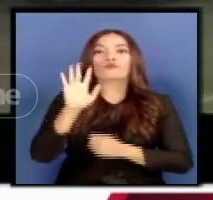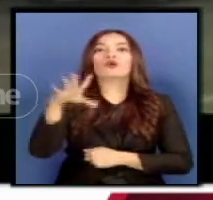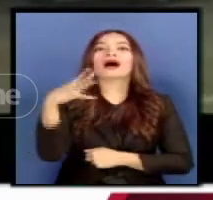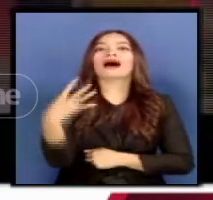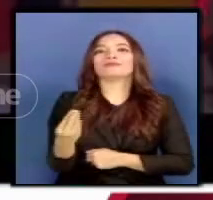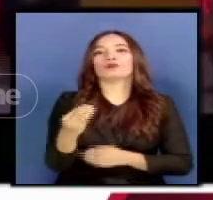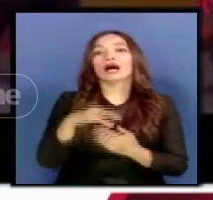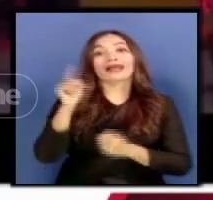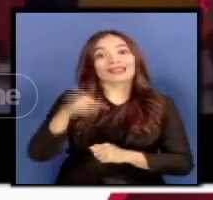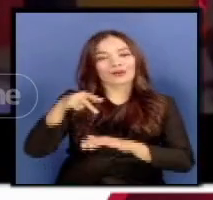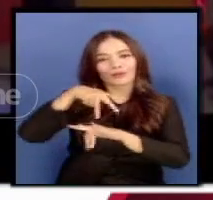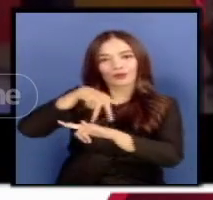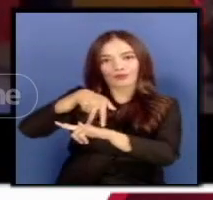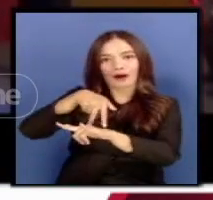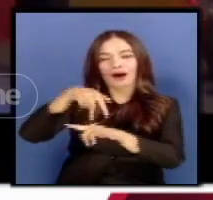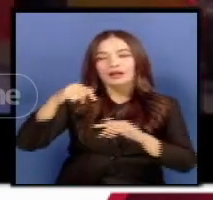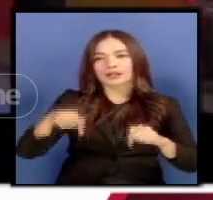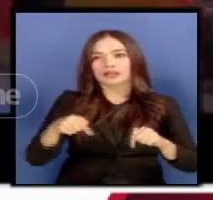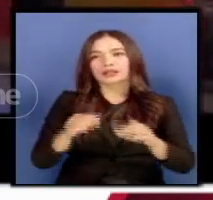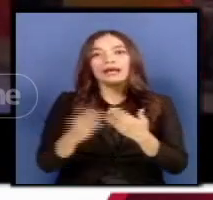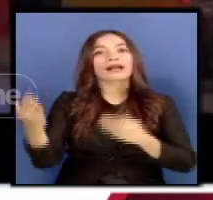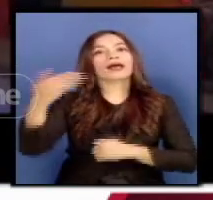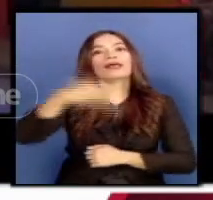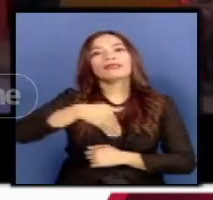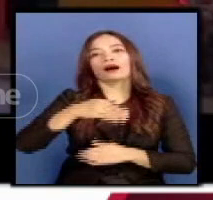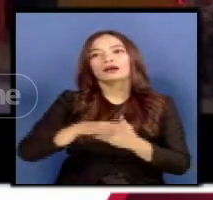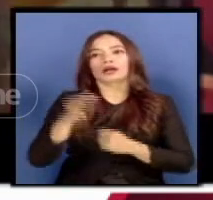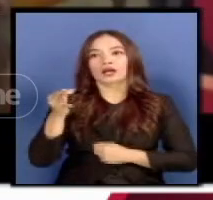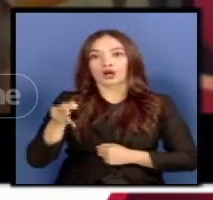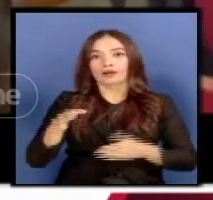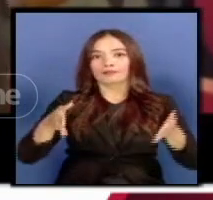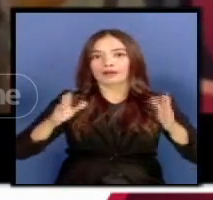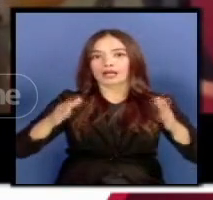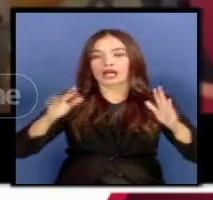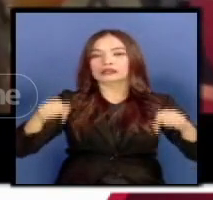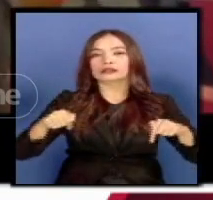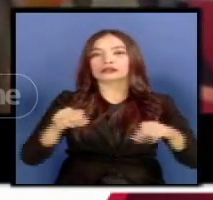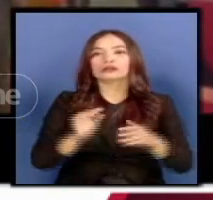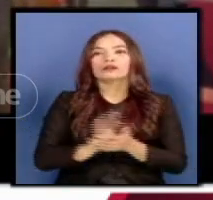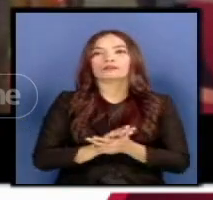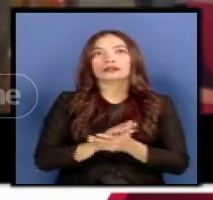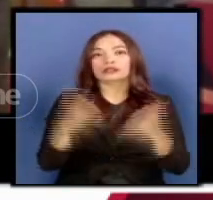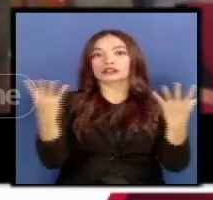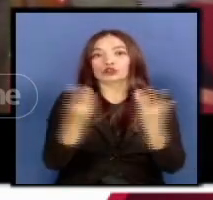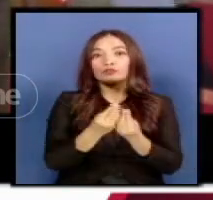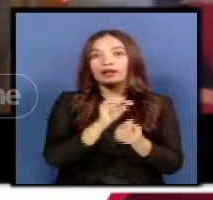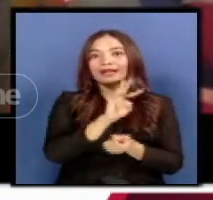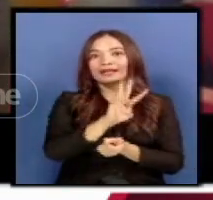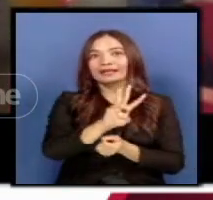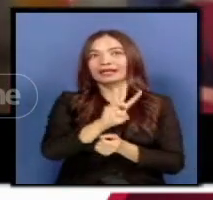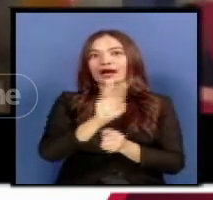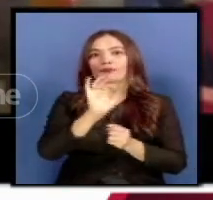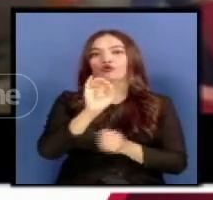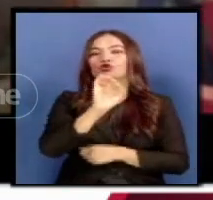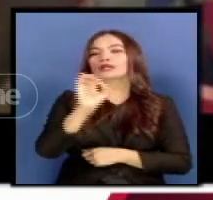jumlah penumpang yang tiba di Bandara Kuala Namu ini angkanya masih di sekitar di bawah